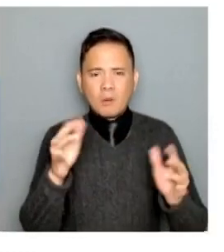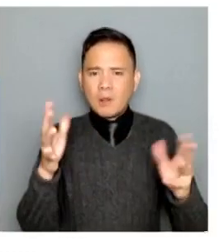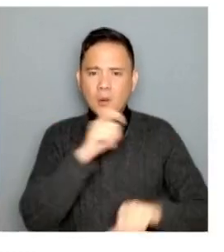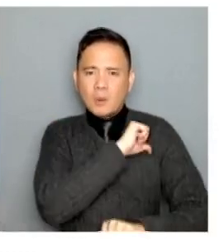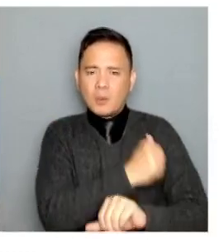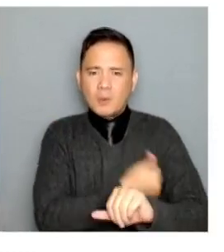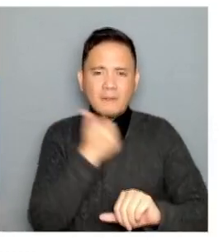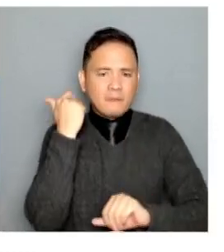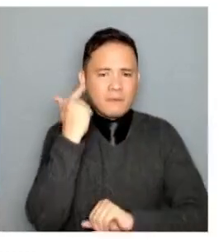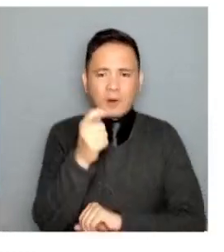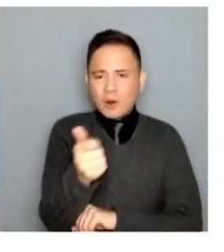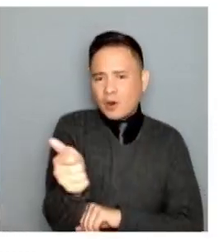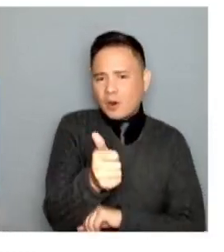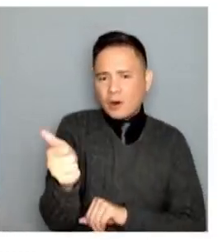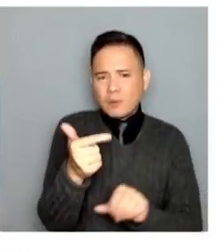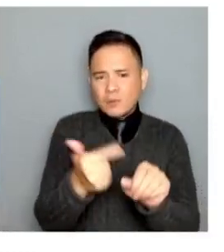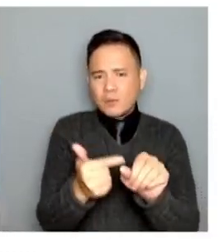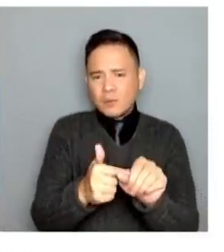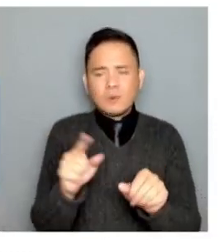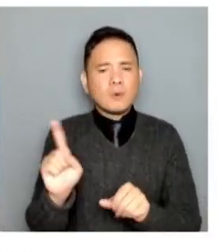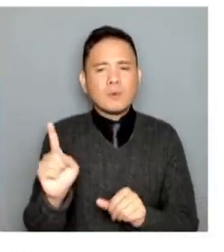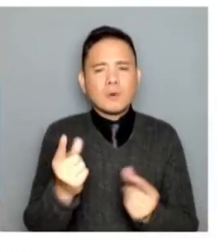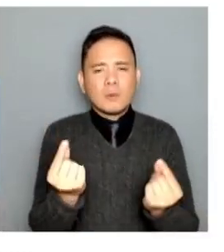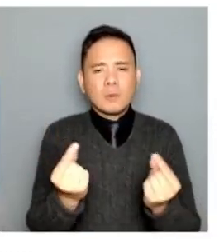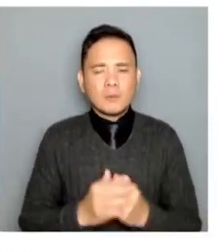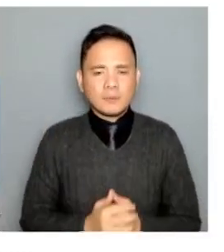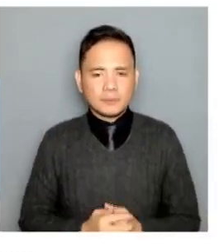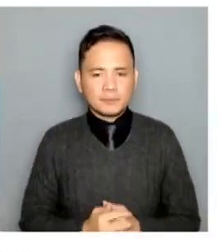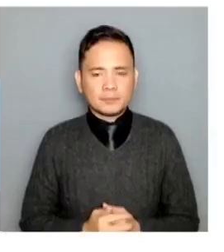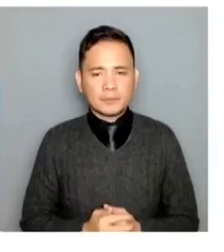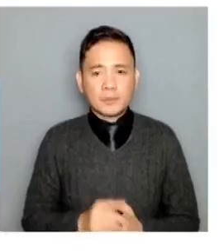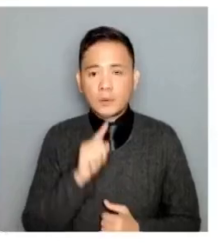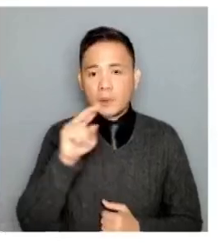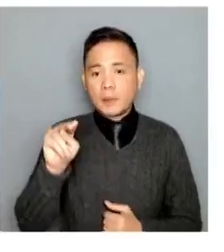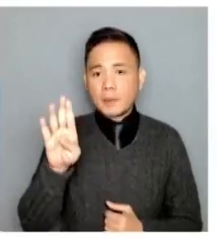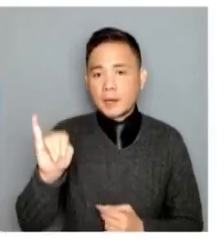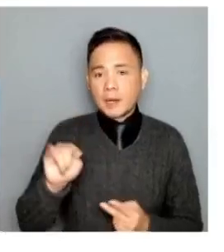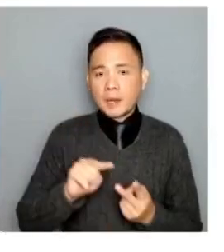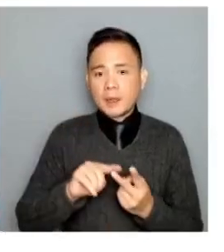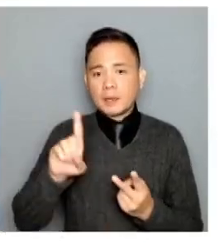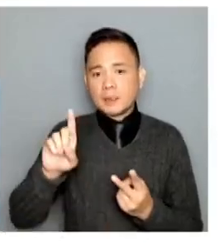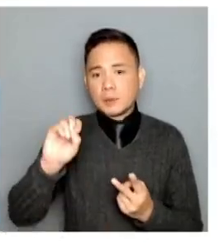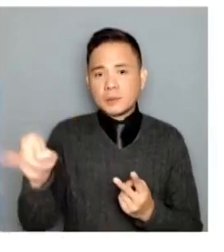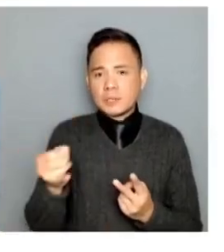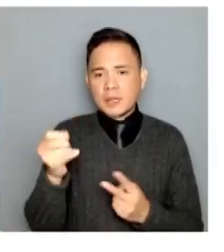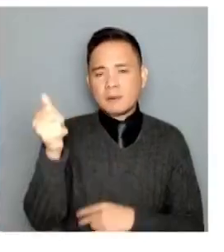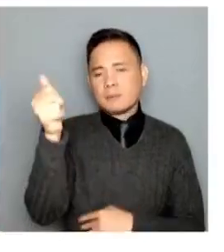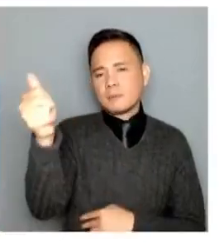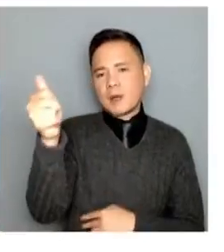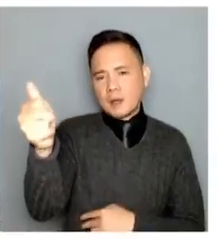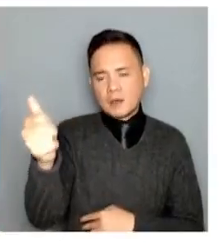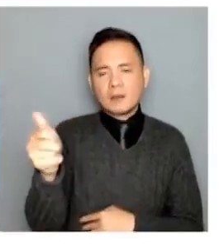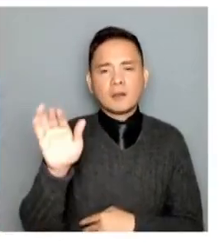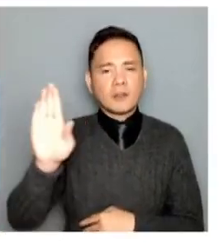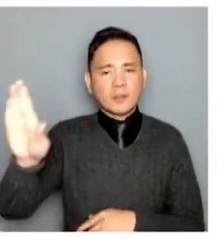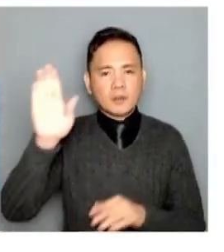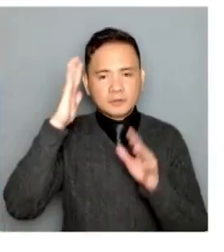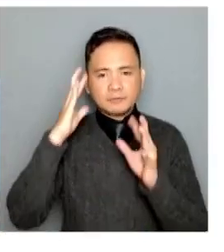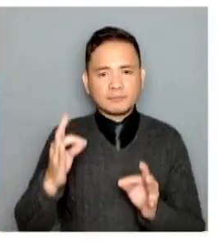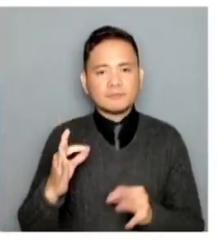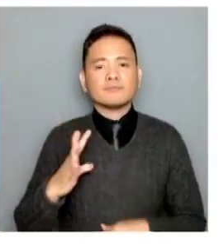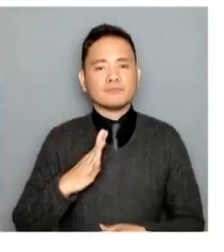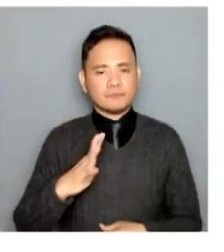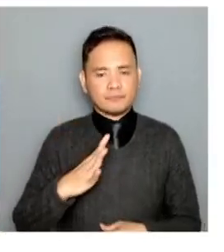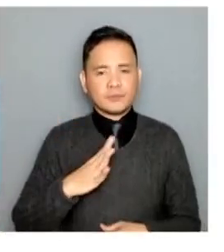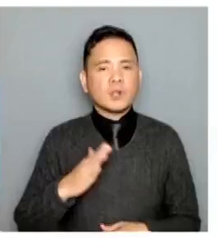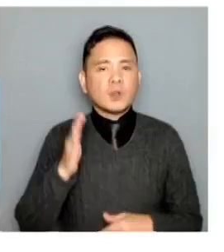dito? Bahala na po ang NBI, bahala na po ang DOJ. Kung ano po yung decision doon, makikinig